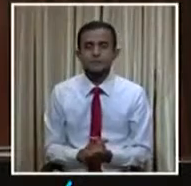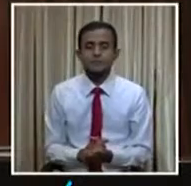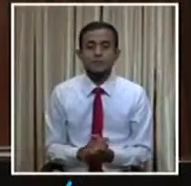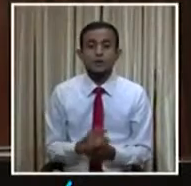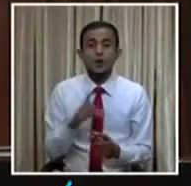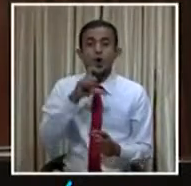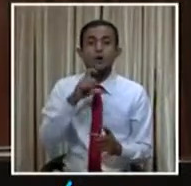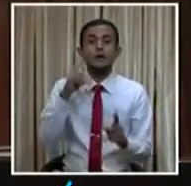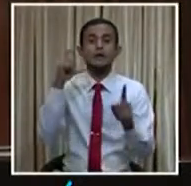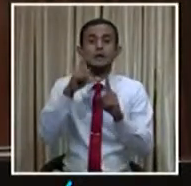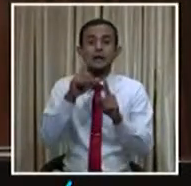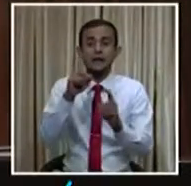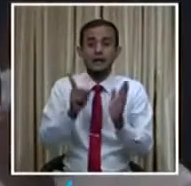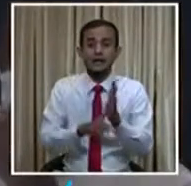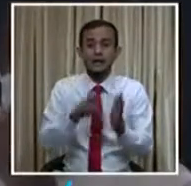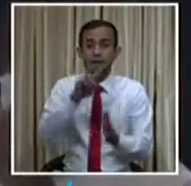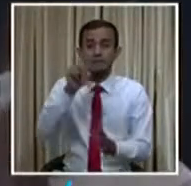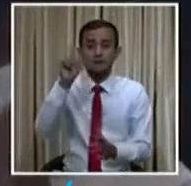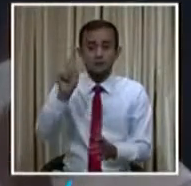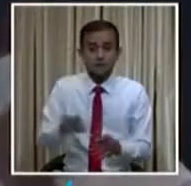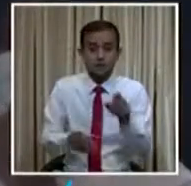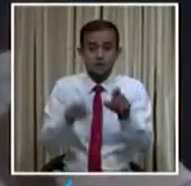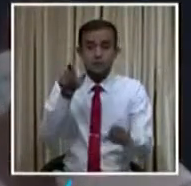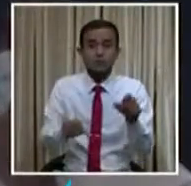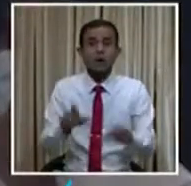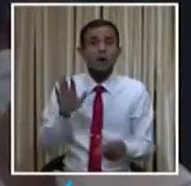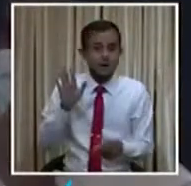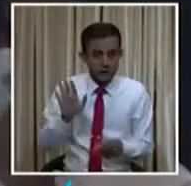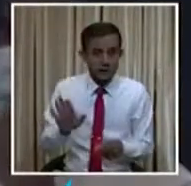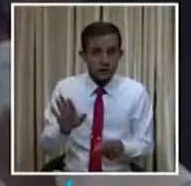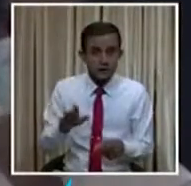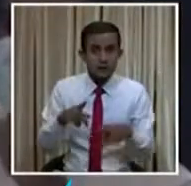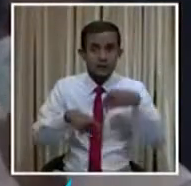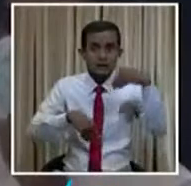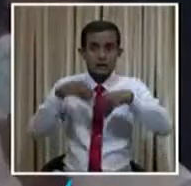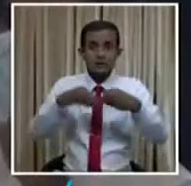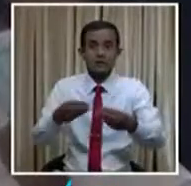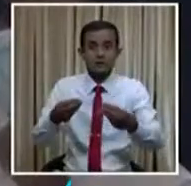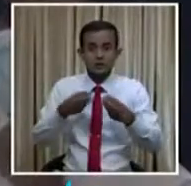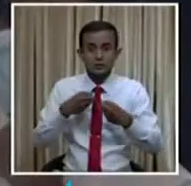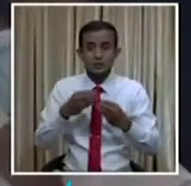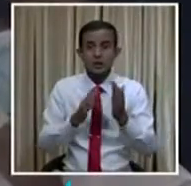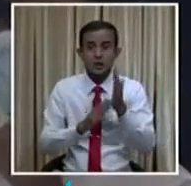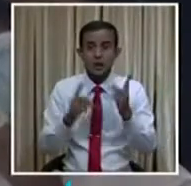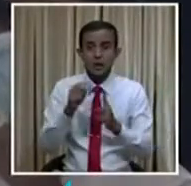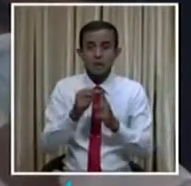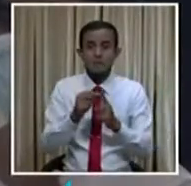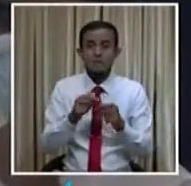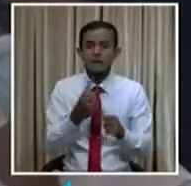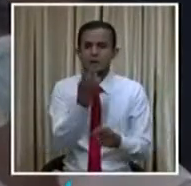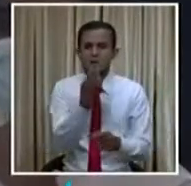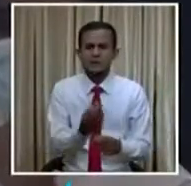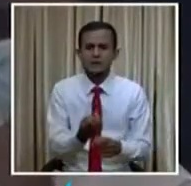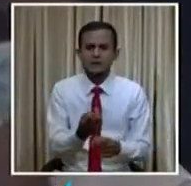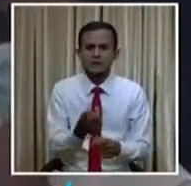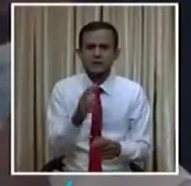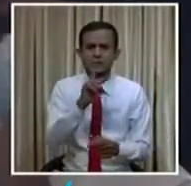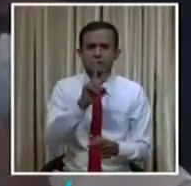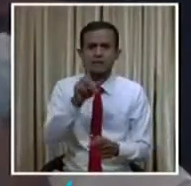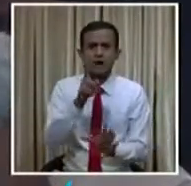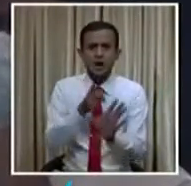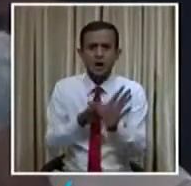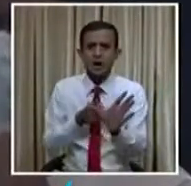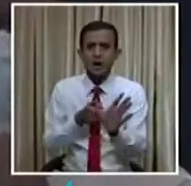කොළඹ දිස්ත්‍රික්කයේ 121,000 ජනතාවගේ ඡන්දය ලැබපු ජනතා නියෝජිතයෙක් විදිහට 2021